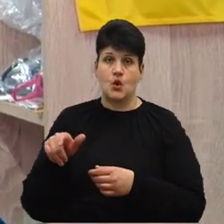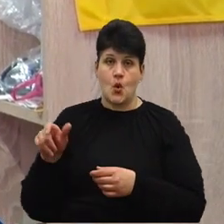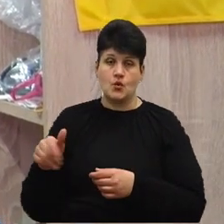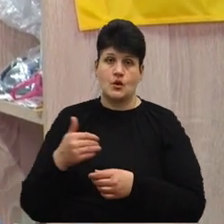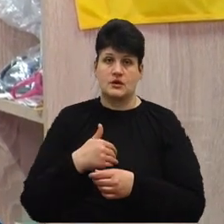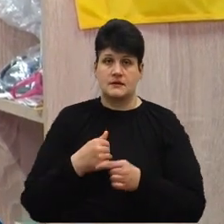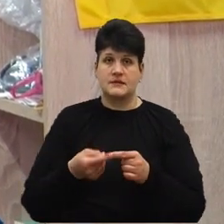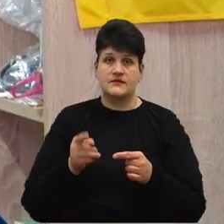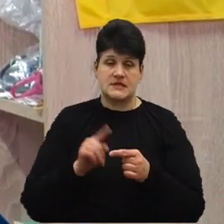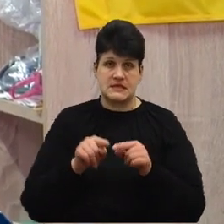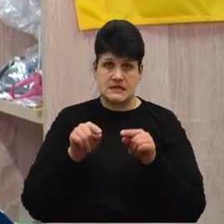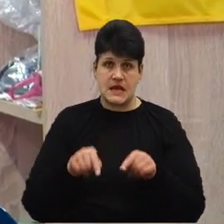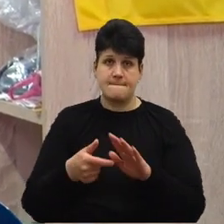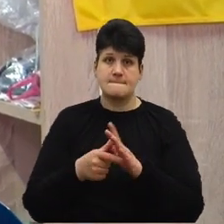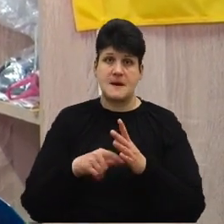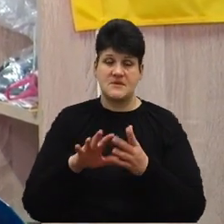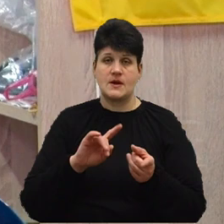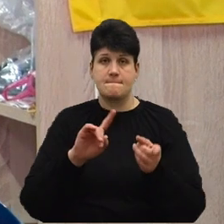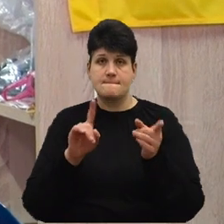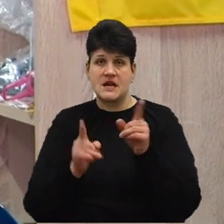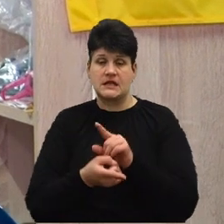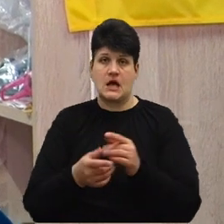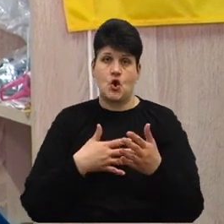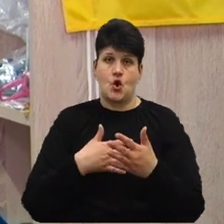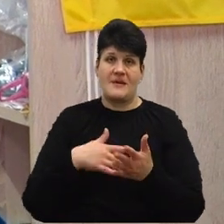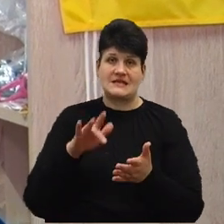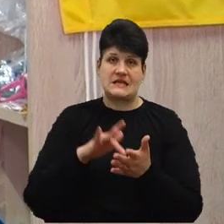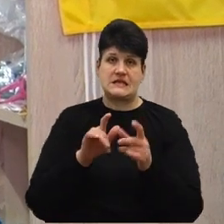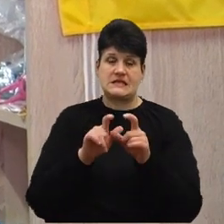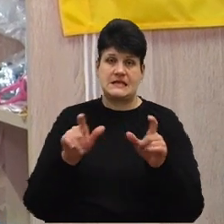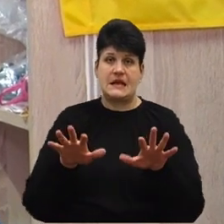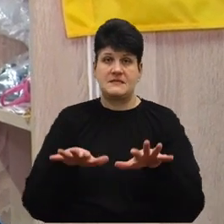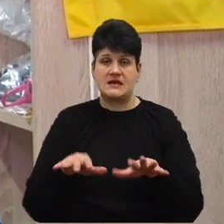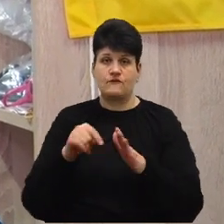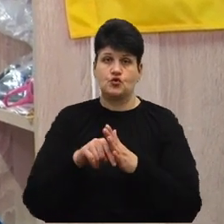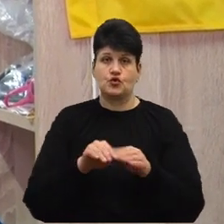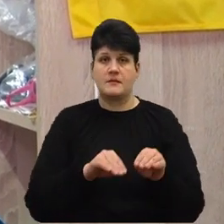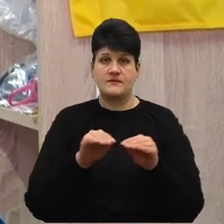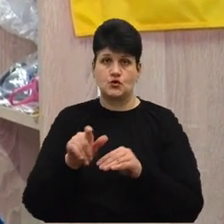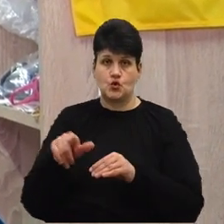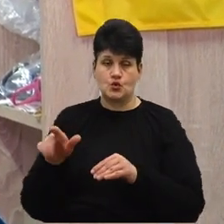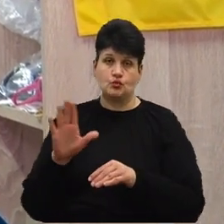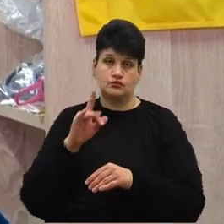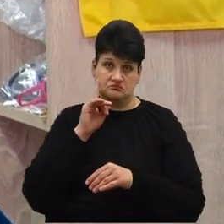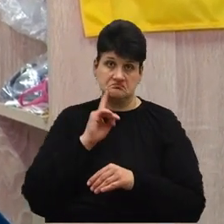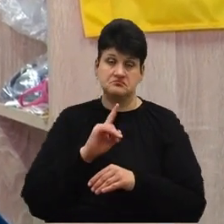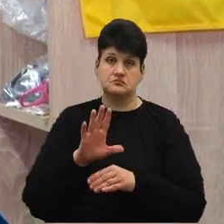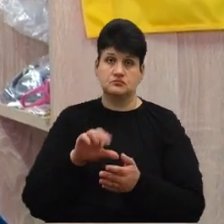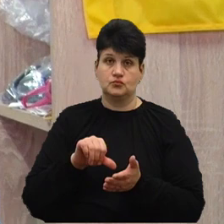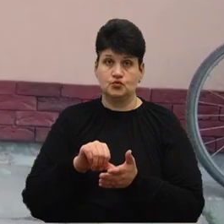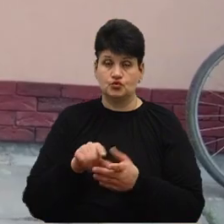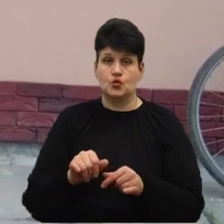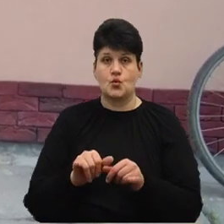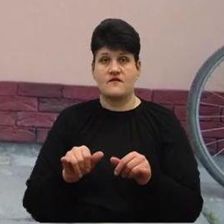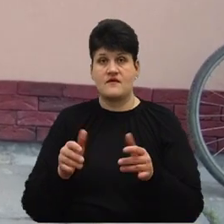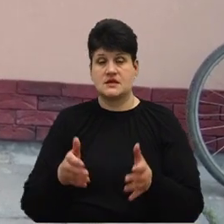би це приміщення перетворити в громадський центр, де для місцевих і для внутрішньопереміщених осіб буде комфортно перебувати,